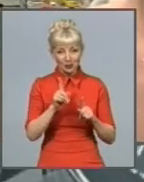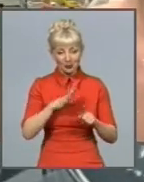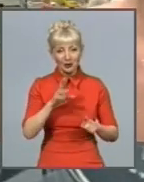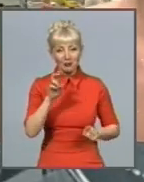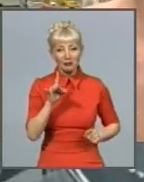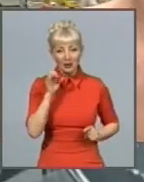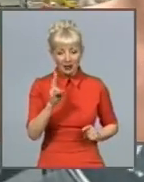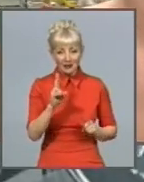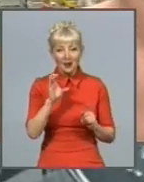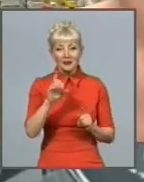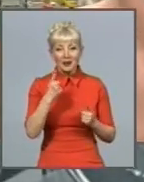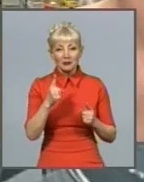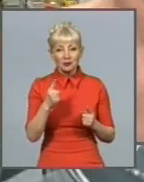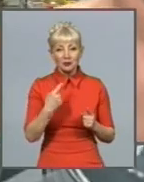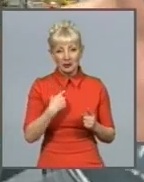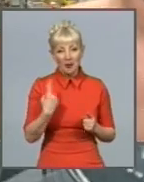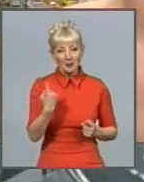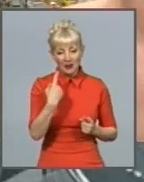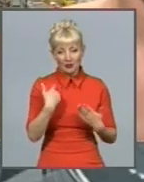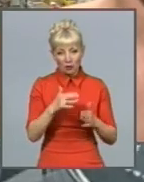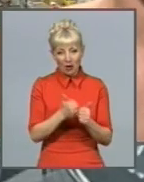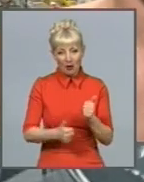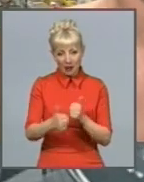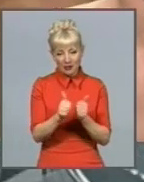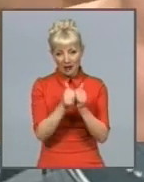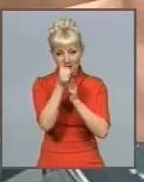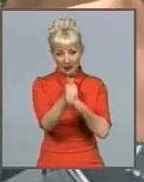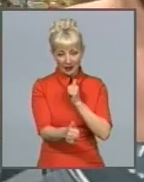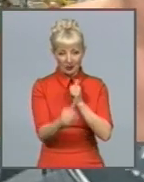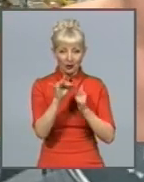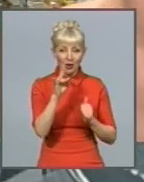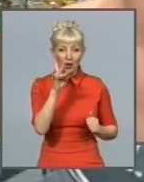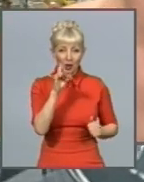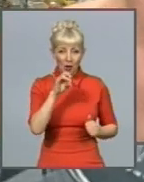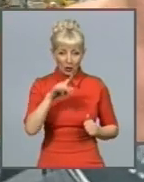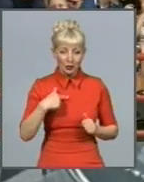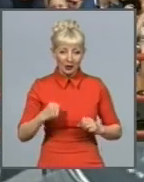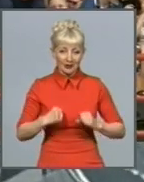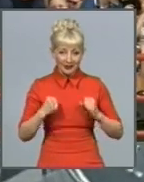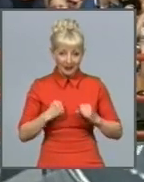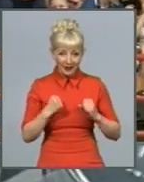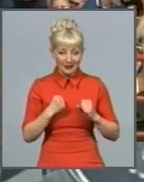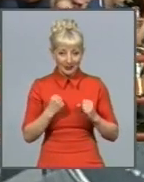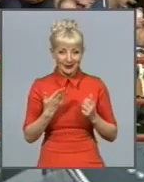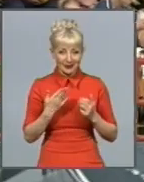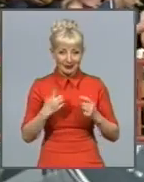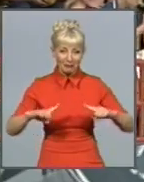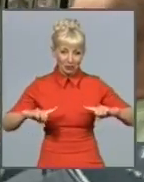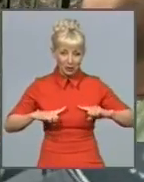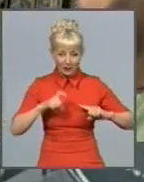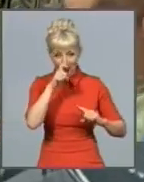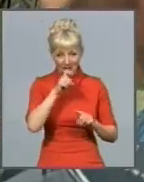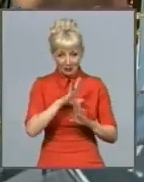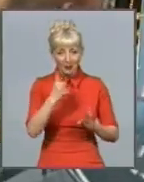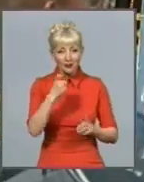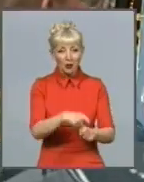то, что я уже обгоняю и перегоняю. И кроль я пытался очень сильно финишировать. На 100-метровке вольным стилем